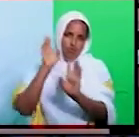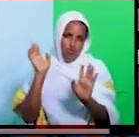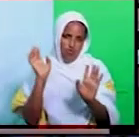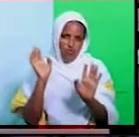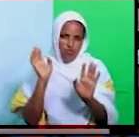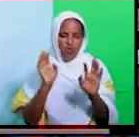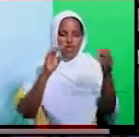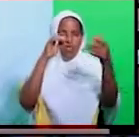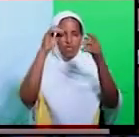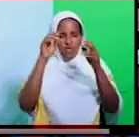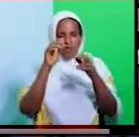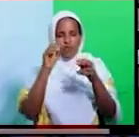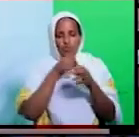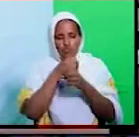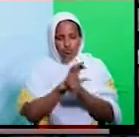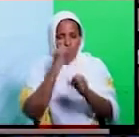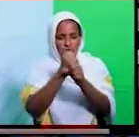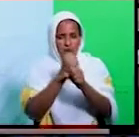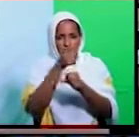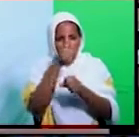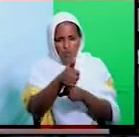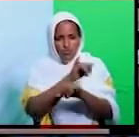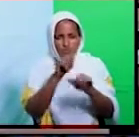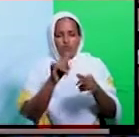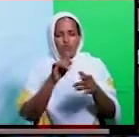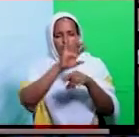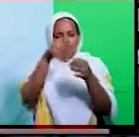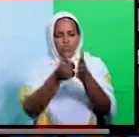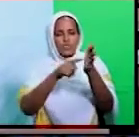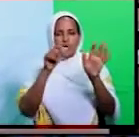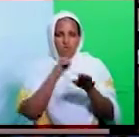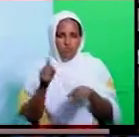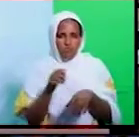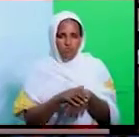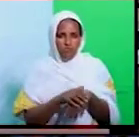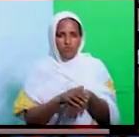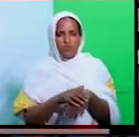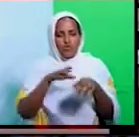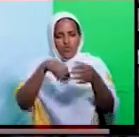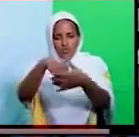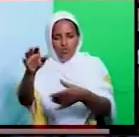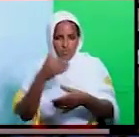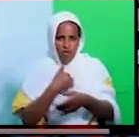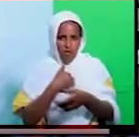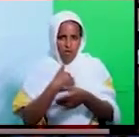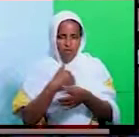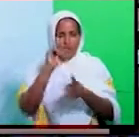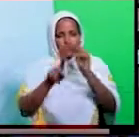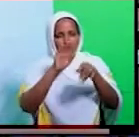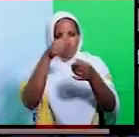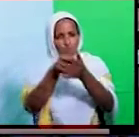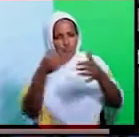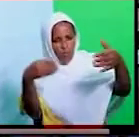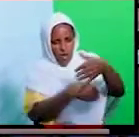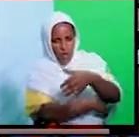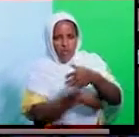አሁንም ጌታችን ሆይ ብርሃንንና ጽድቅህን ላክልን ይላል ካህኑ። የምንሰማ ብቻ አይደለም እንደ ሰማን ልንሰራም ነው